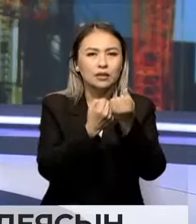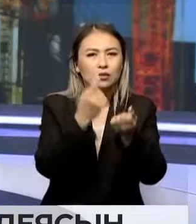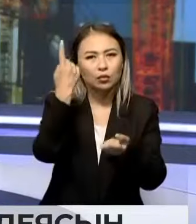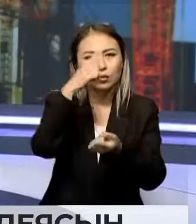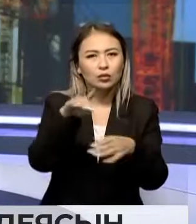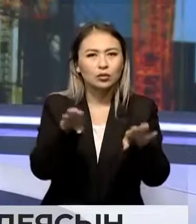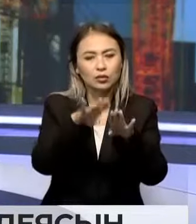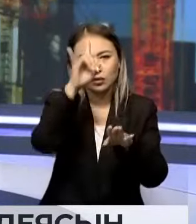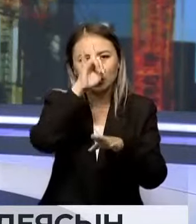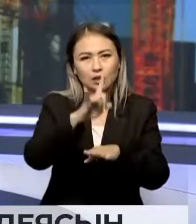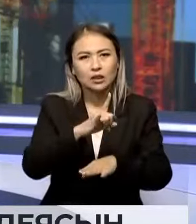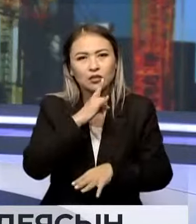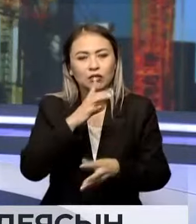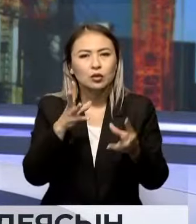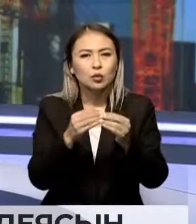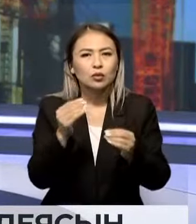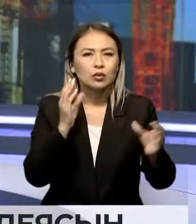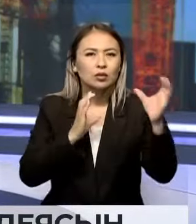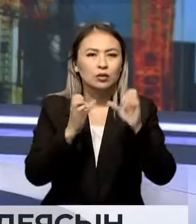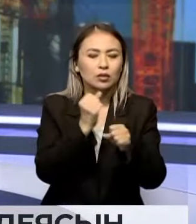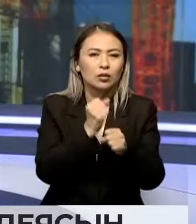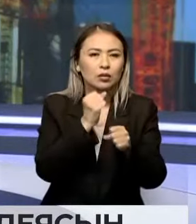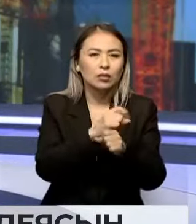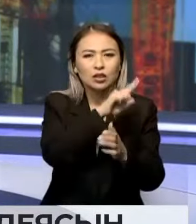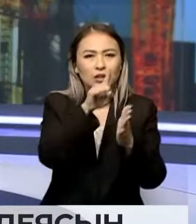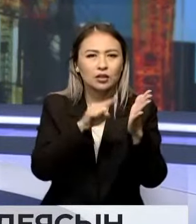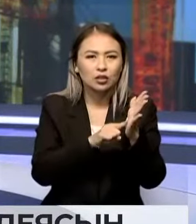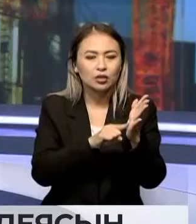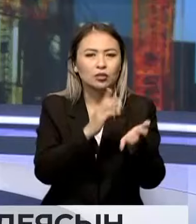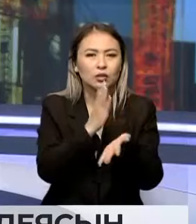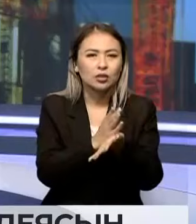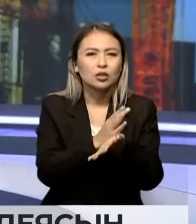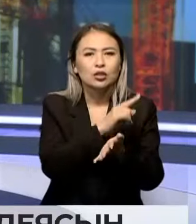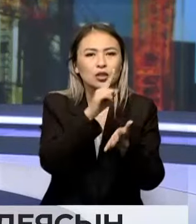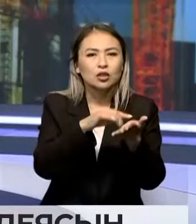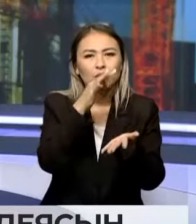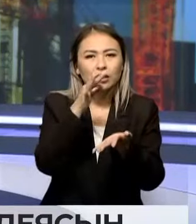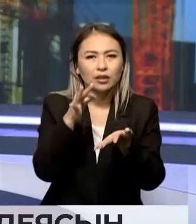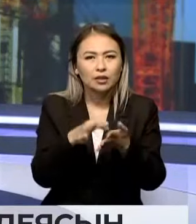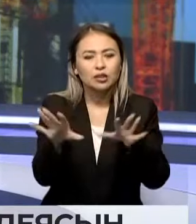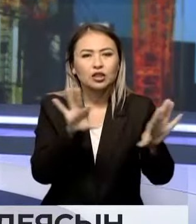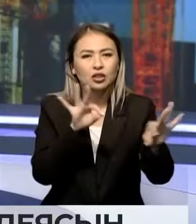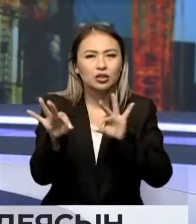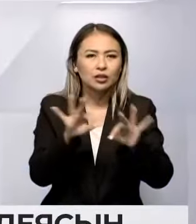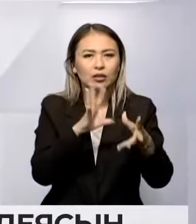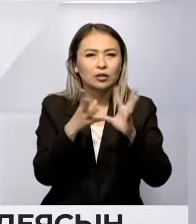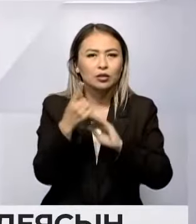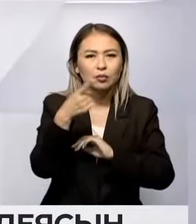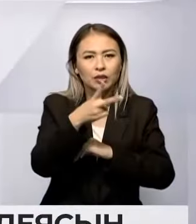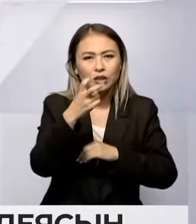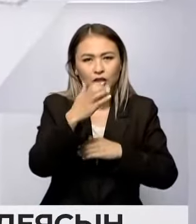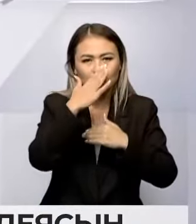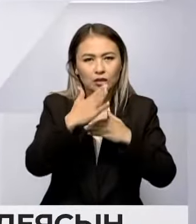мұны Қазақстанның стратегиялық зерттеулер институты жасаған әлеуметтік сауалнамасы нәтижесі көрсетті. Сұрақ жауаптың іріктемелі жиынтық